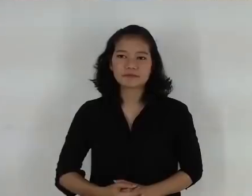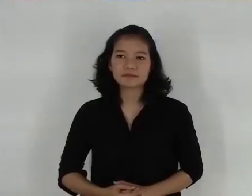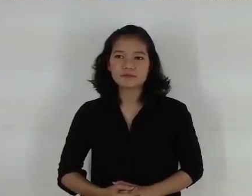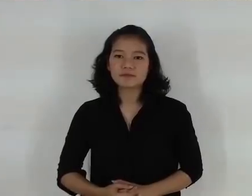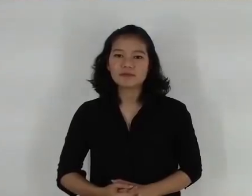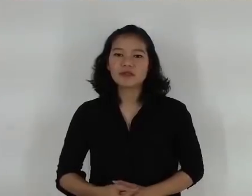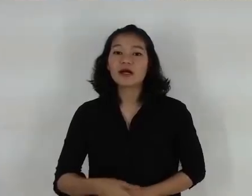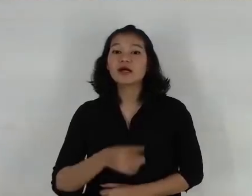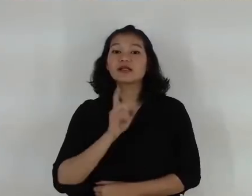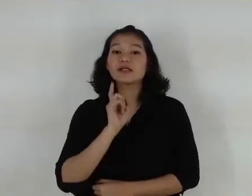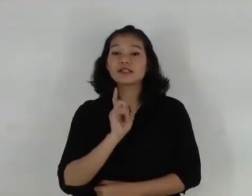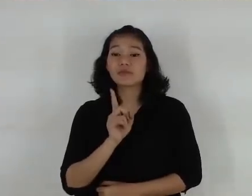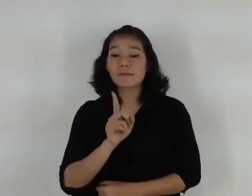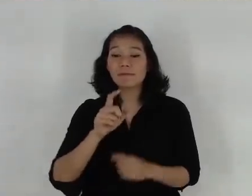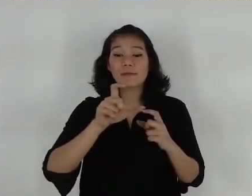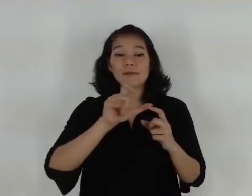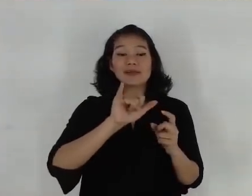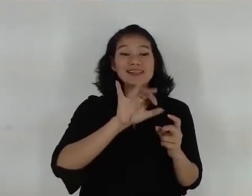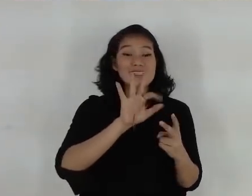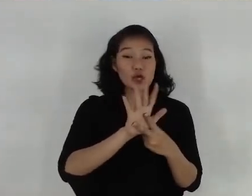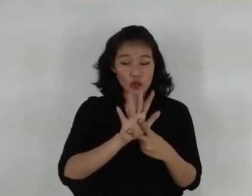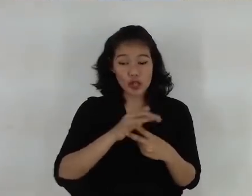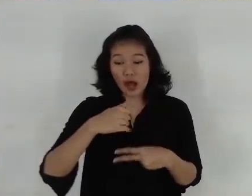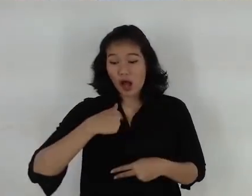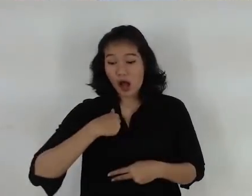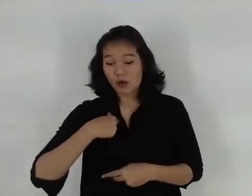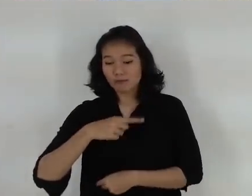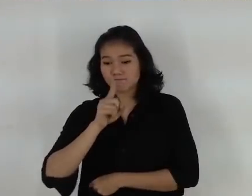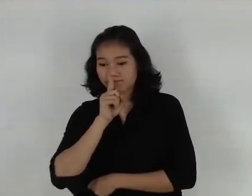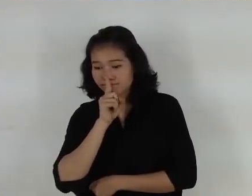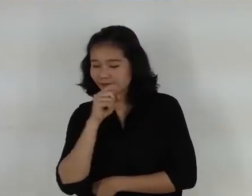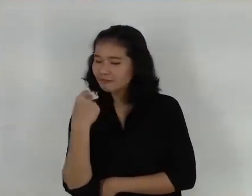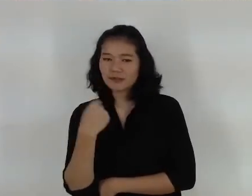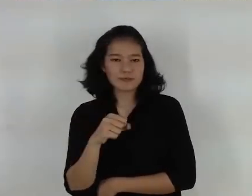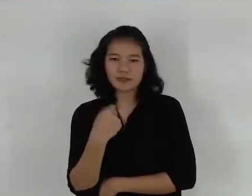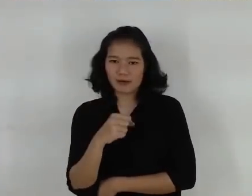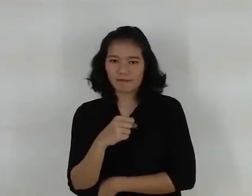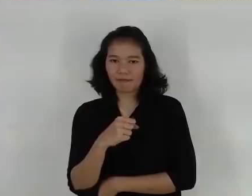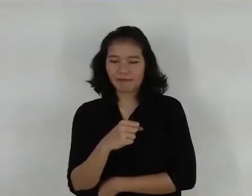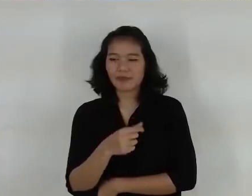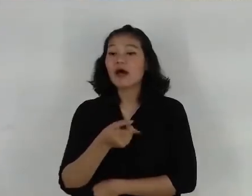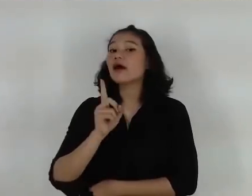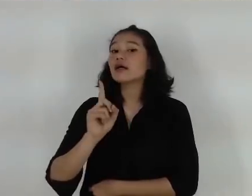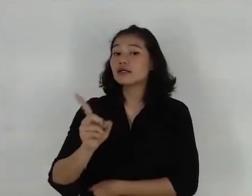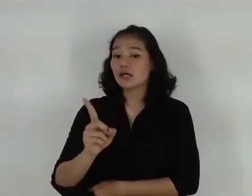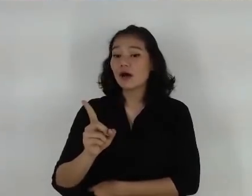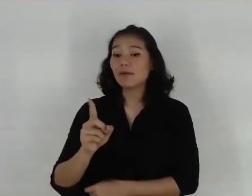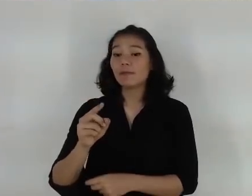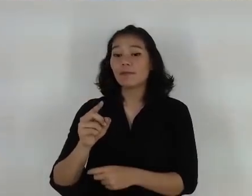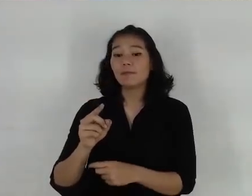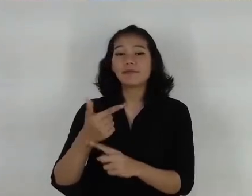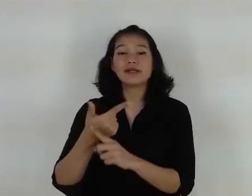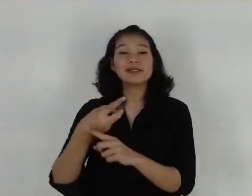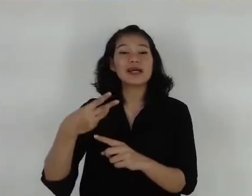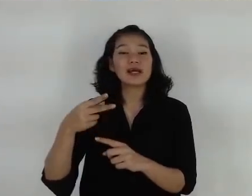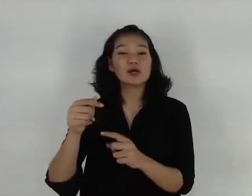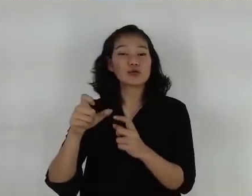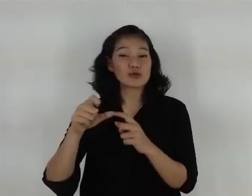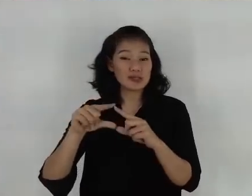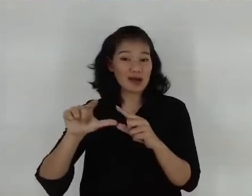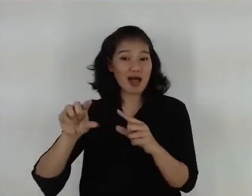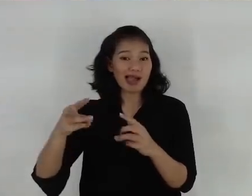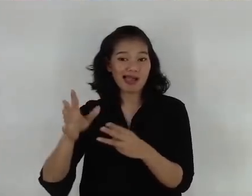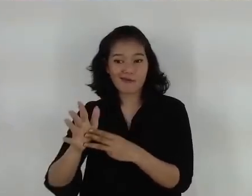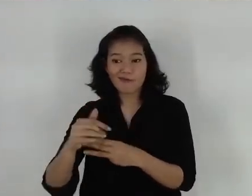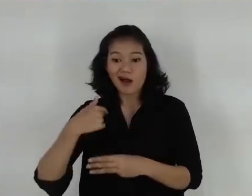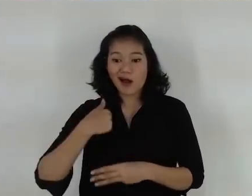oleh karena Tion aku tidak dapat berdiam diri dan oleh karena Yerusalem Aku tidak